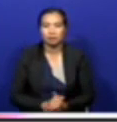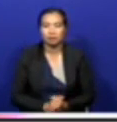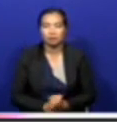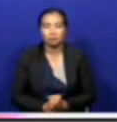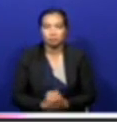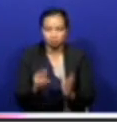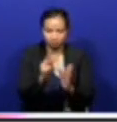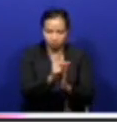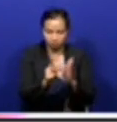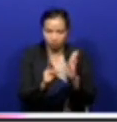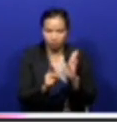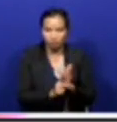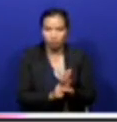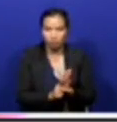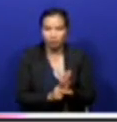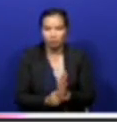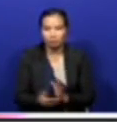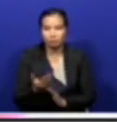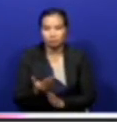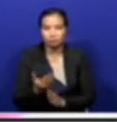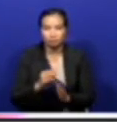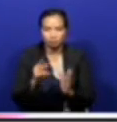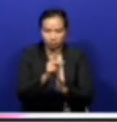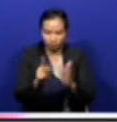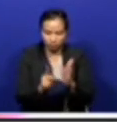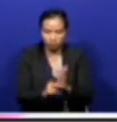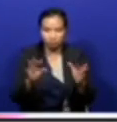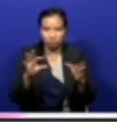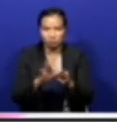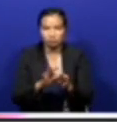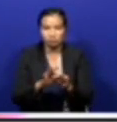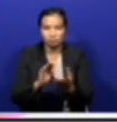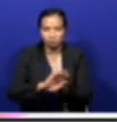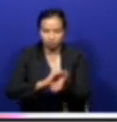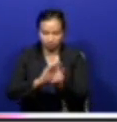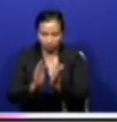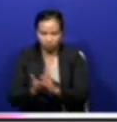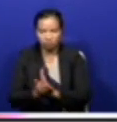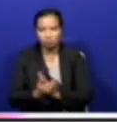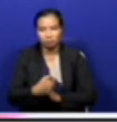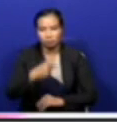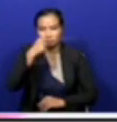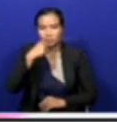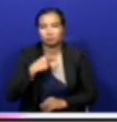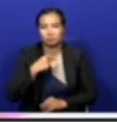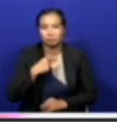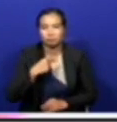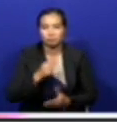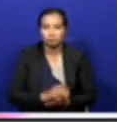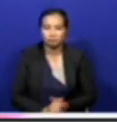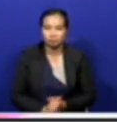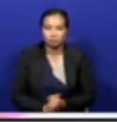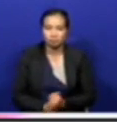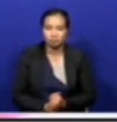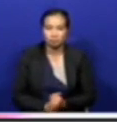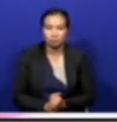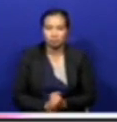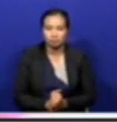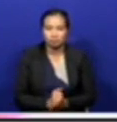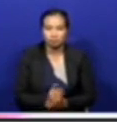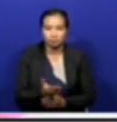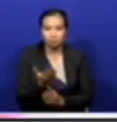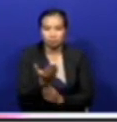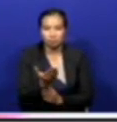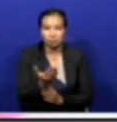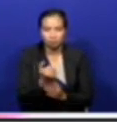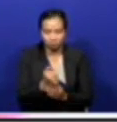กฎหมายที่เข้าข่ายว่าเป็นกฎหมายเกี่ยวกับการปฏิรูปประเทศนะครับซึ่งท่านได้อ้าง